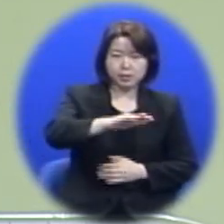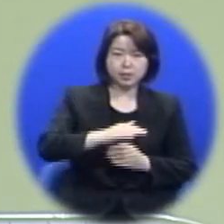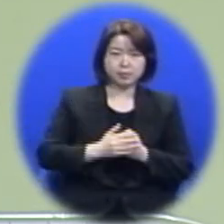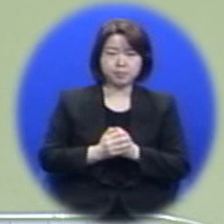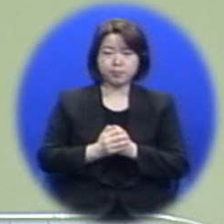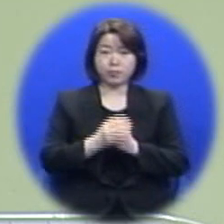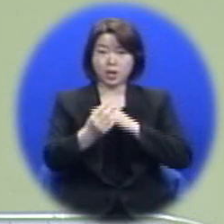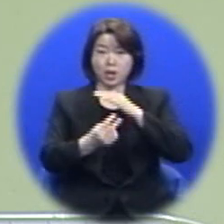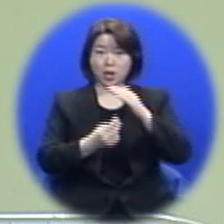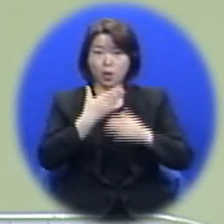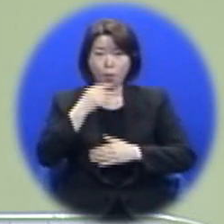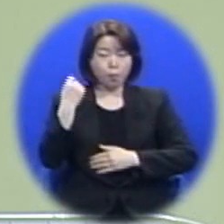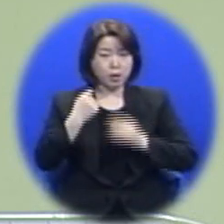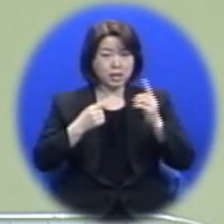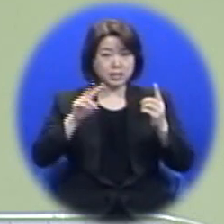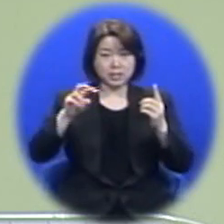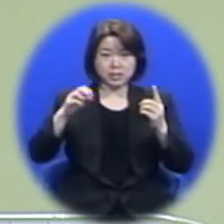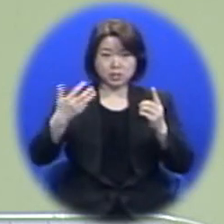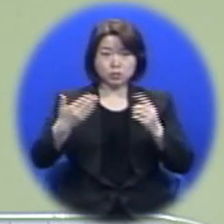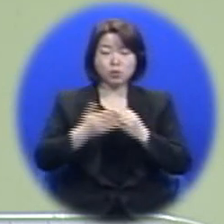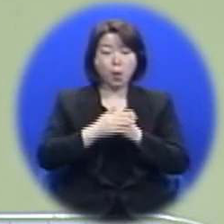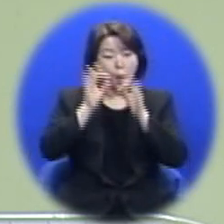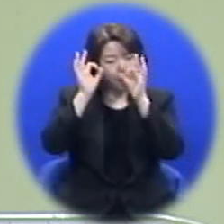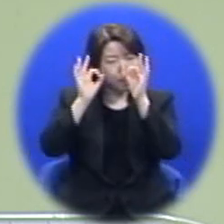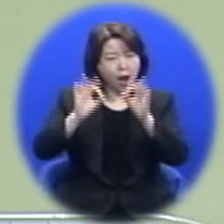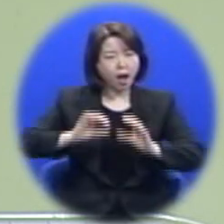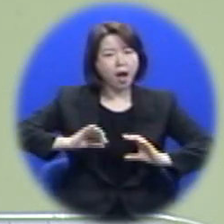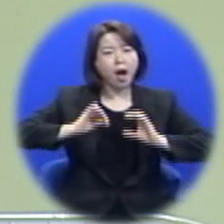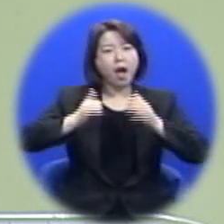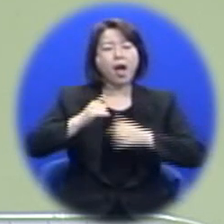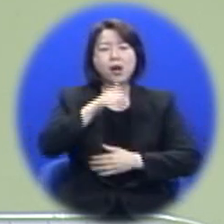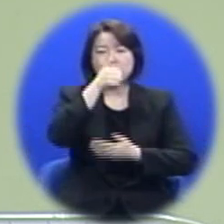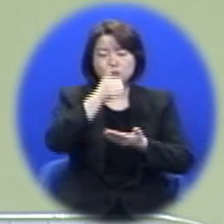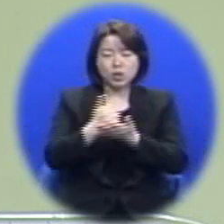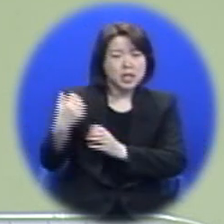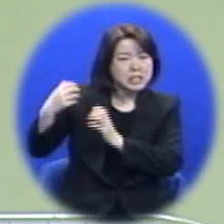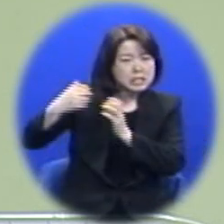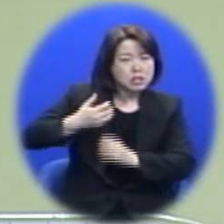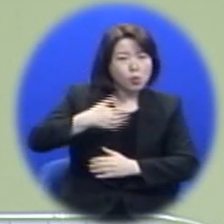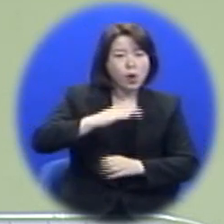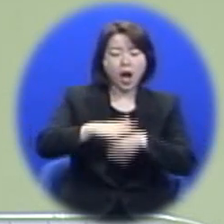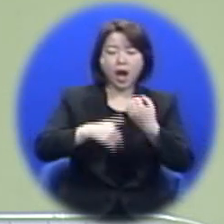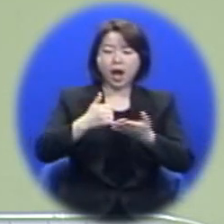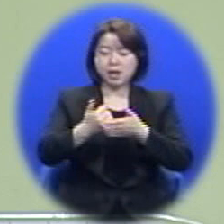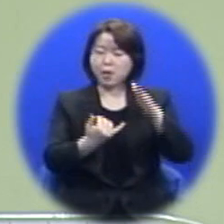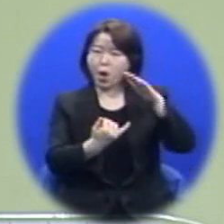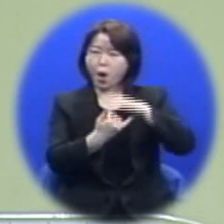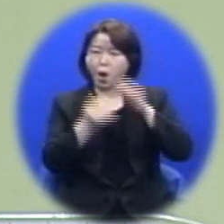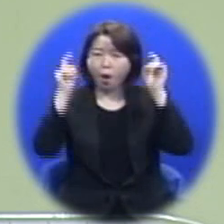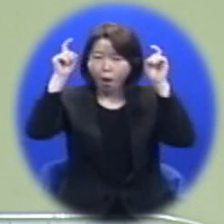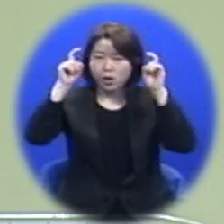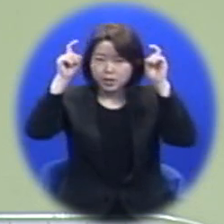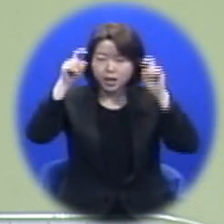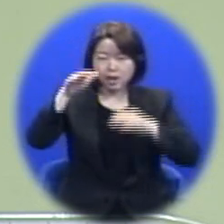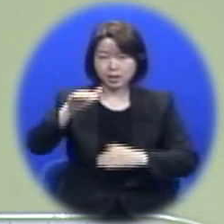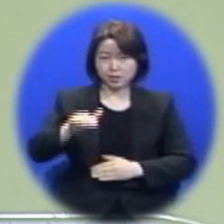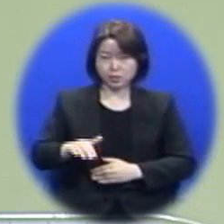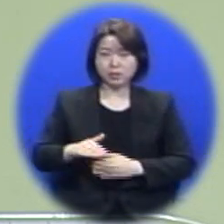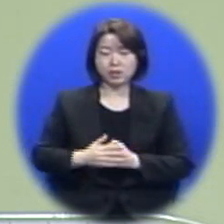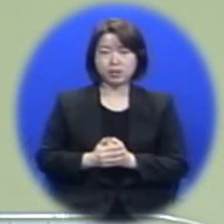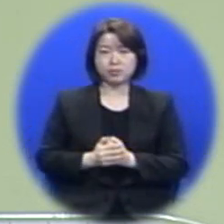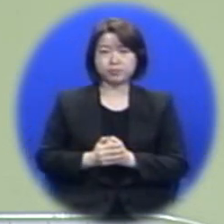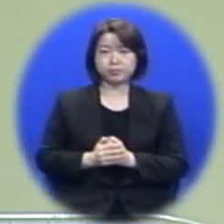보라 세상 죄를 지고 가는 하나님의 어린양 이러다 우리가 이번